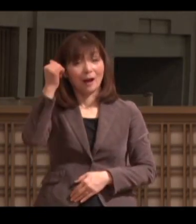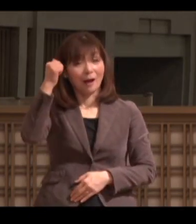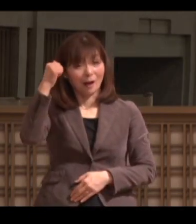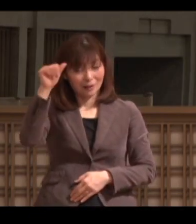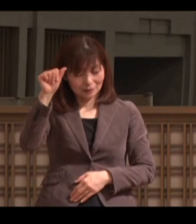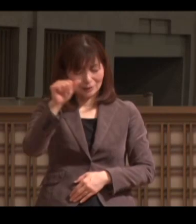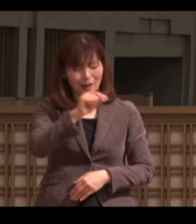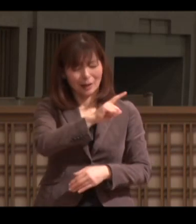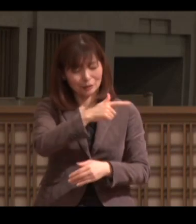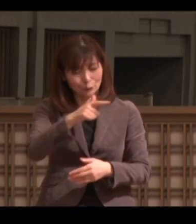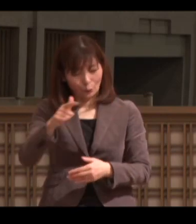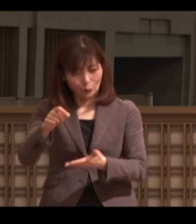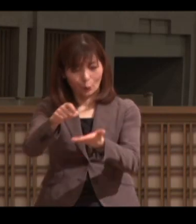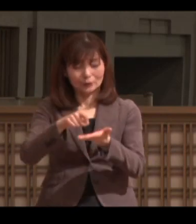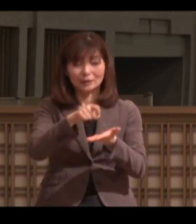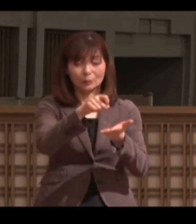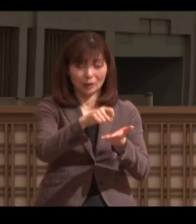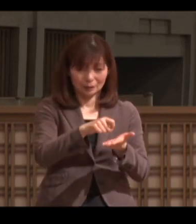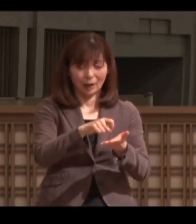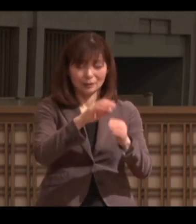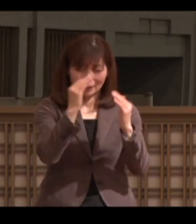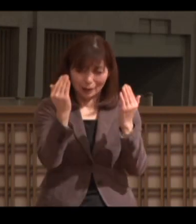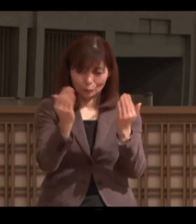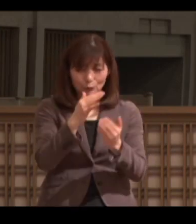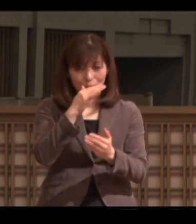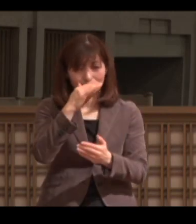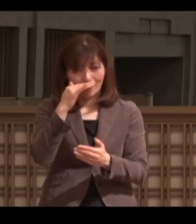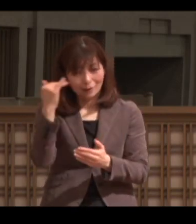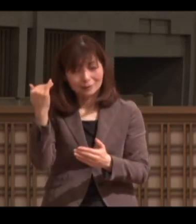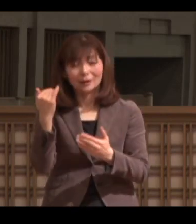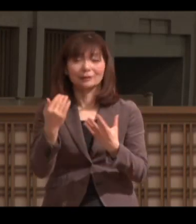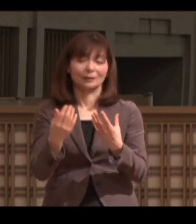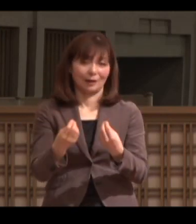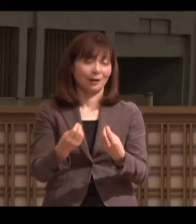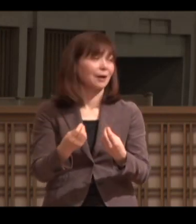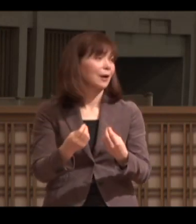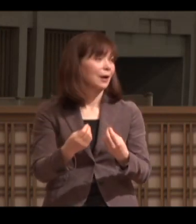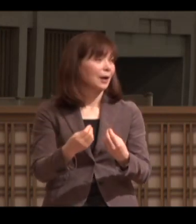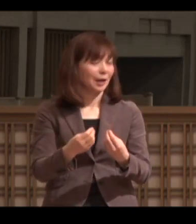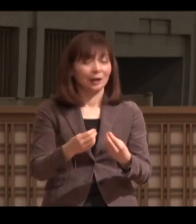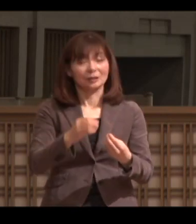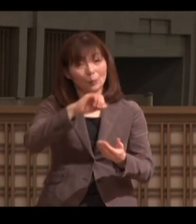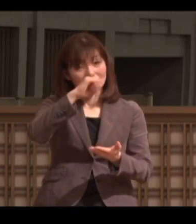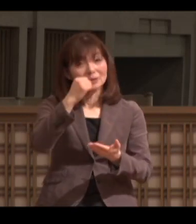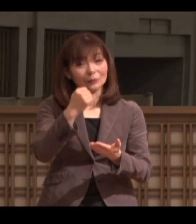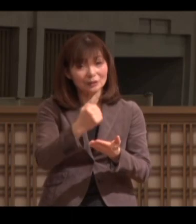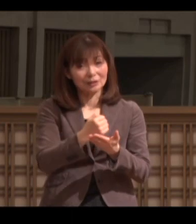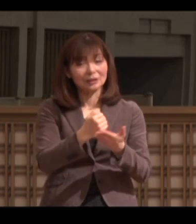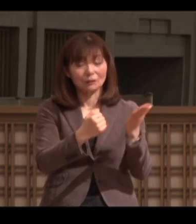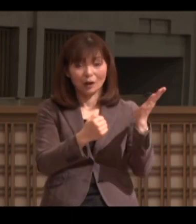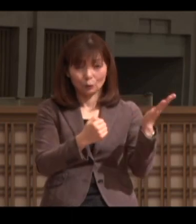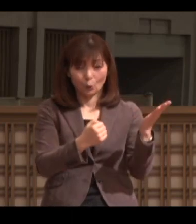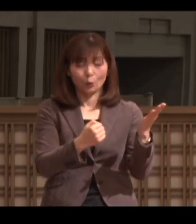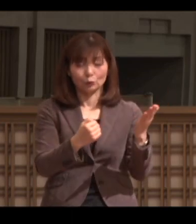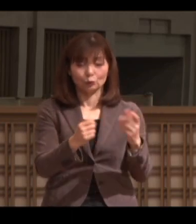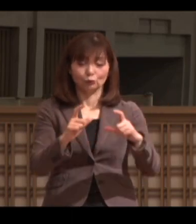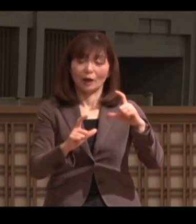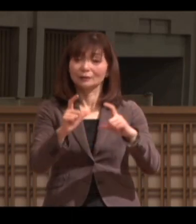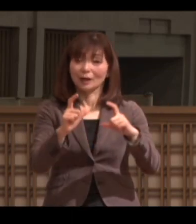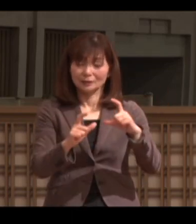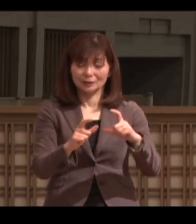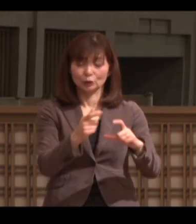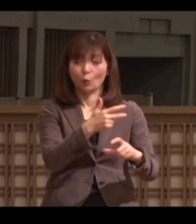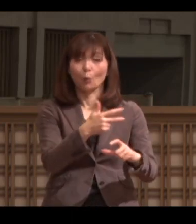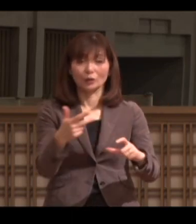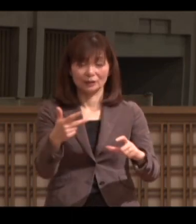いただいてどれも素晴らしかったんですけどもね仕上がりはこういうブロック文字で広島エと